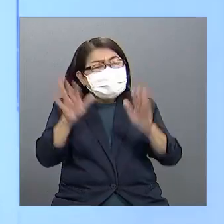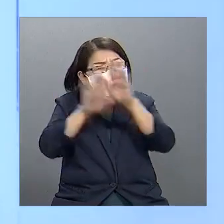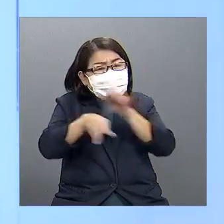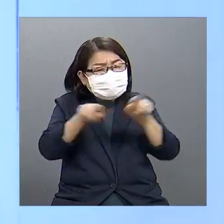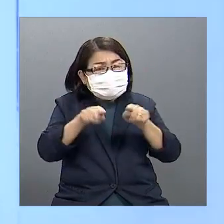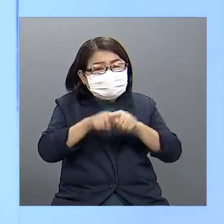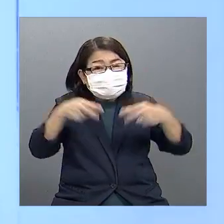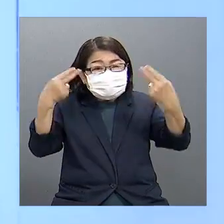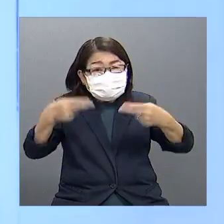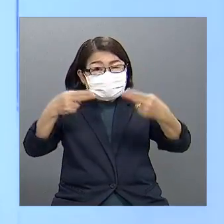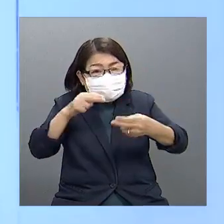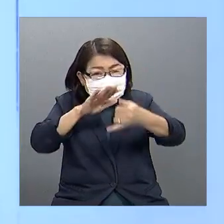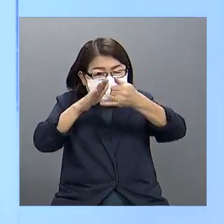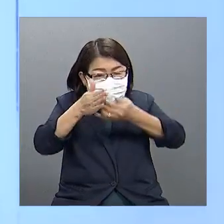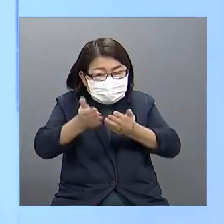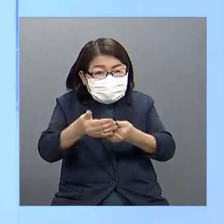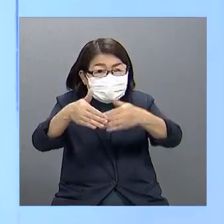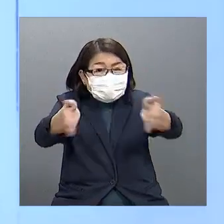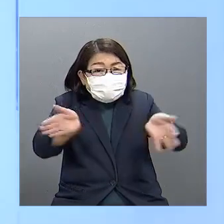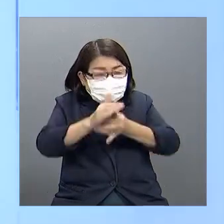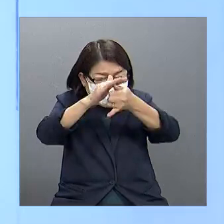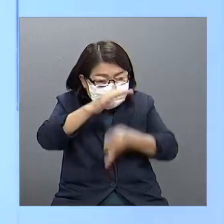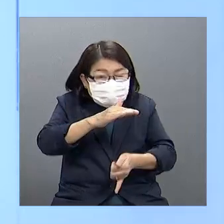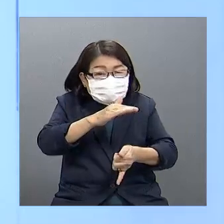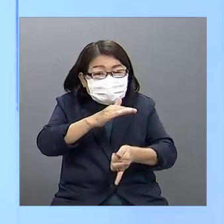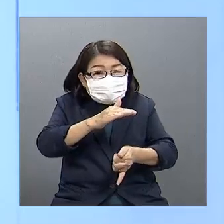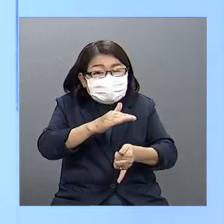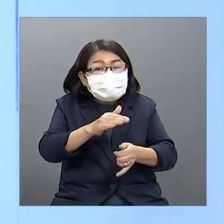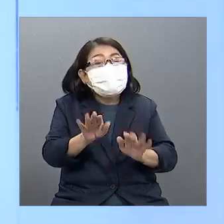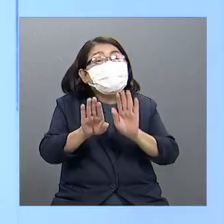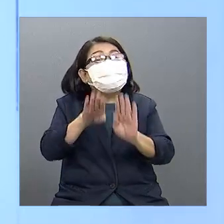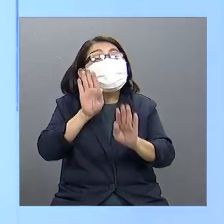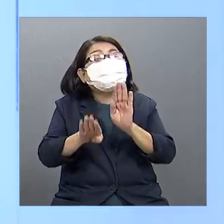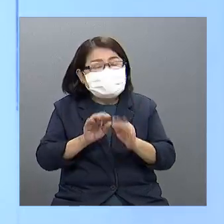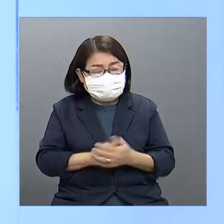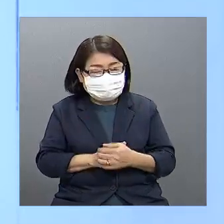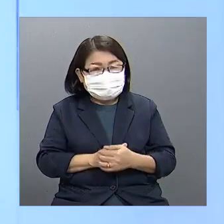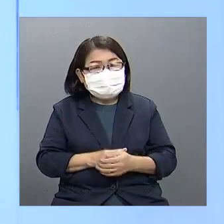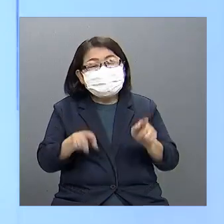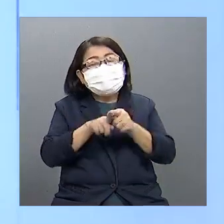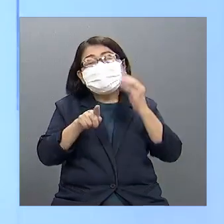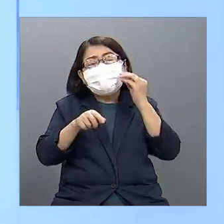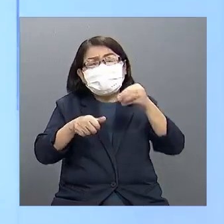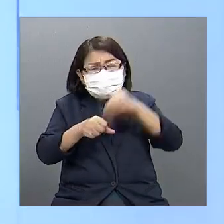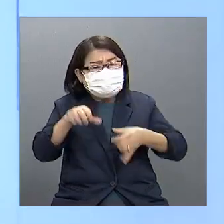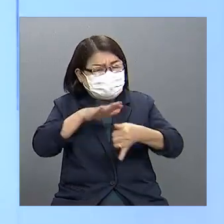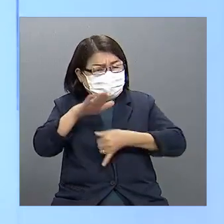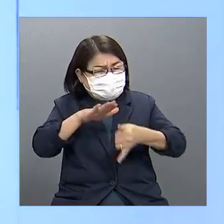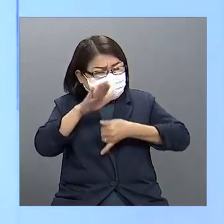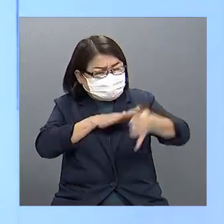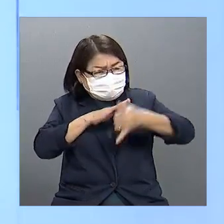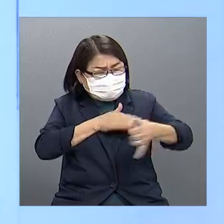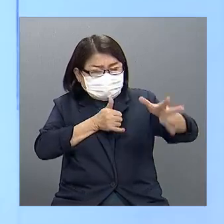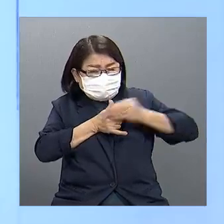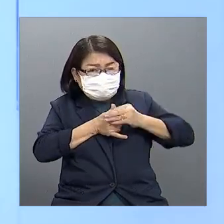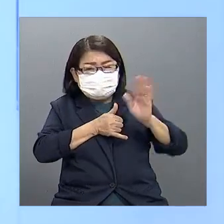ในยุคปัจจุบันนี้นั่นก็หมายความว่าเด็กๆนั้นต้องเก็บตัวอยู่ที่บ้านเพื่อที่พวกเขาจะได้ปลอดภัยห่างไกลจากโควิดนั่นเองแต่สิ่งหนึ่ง